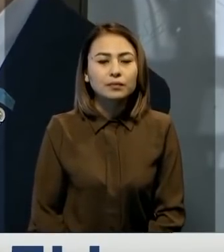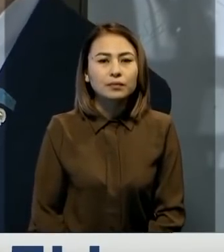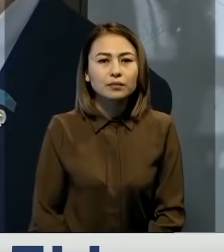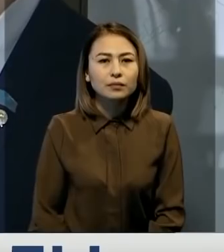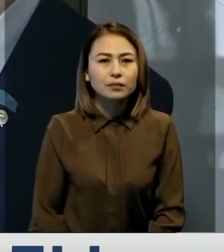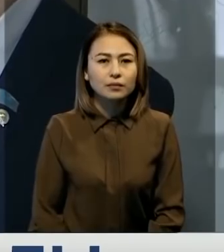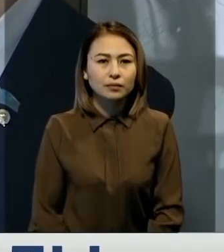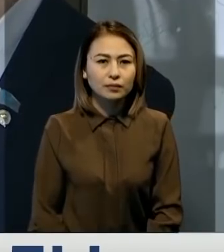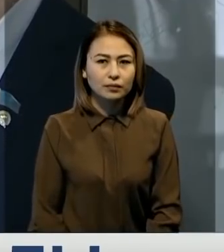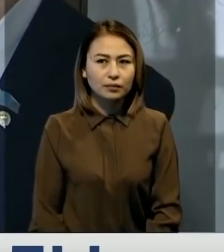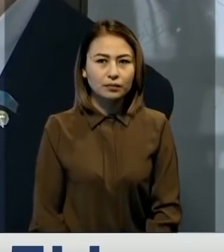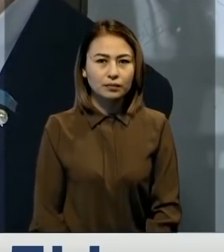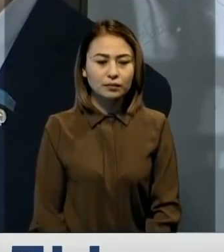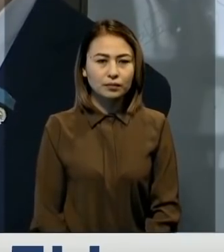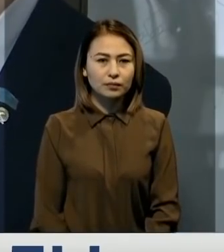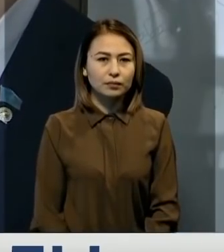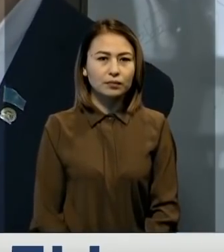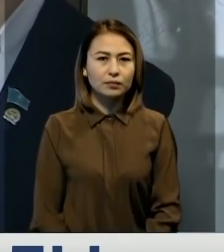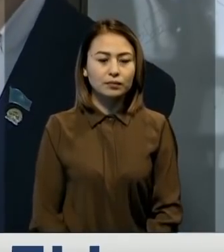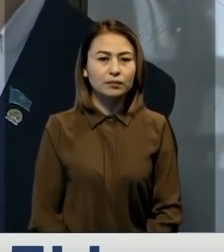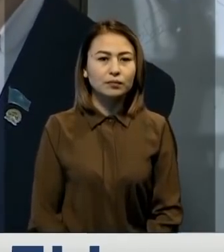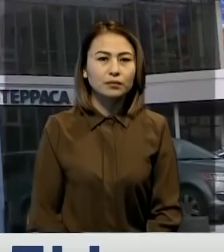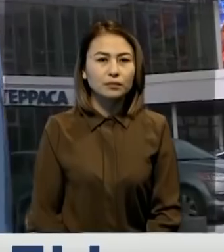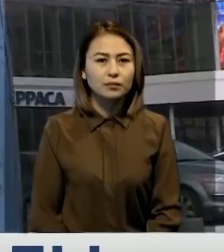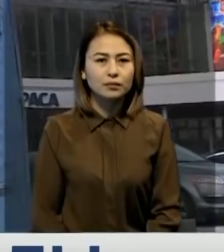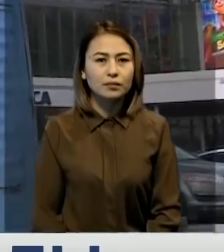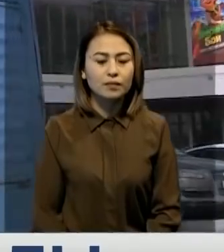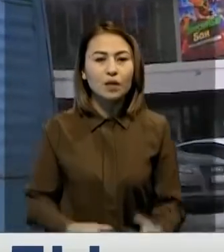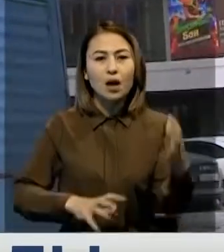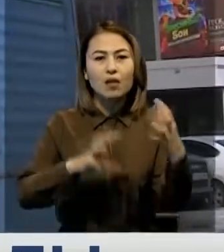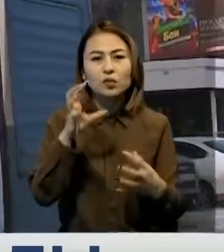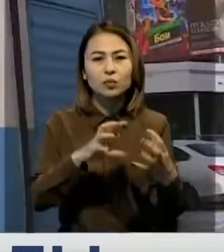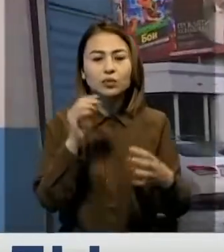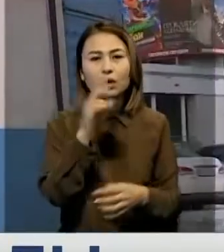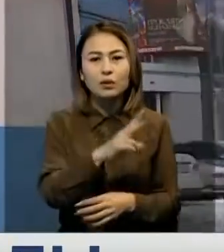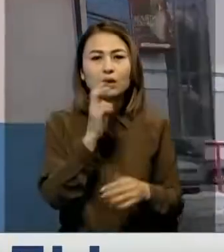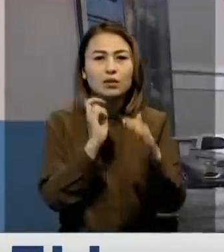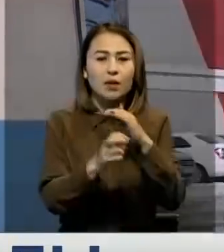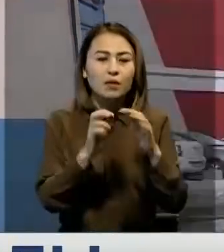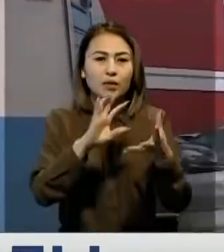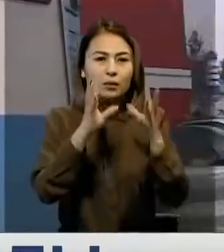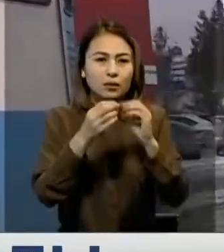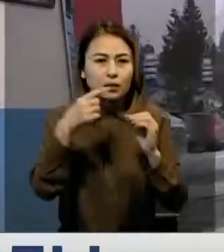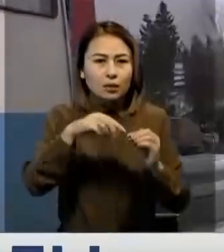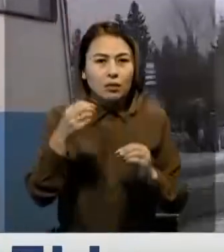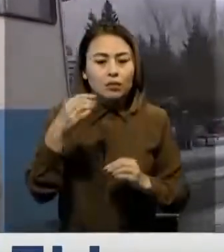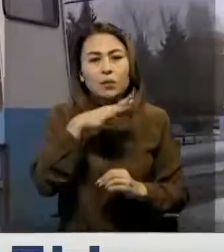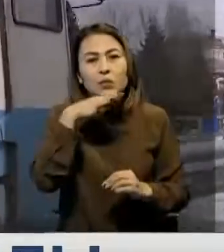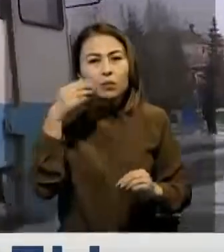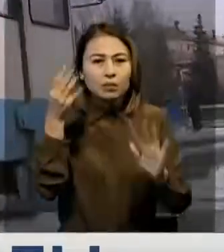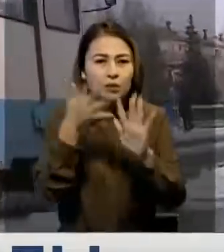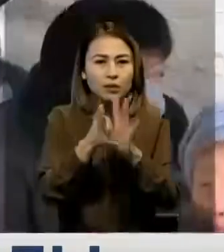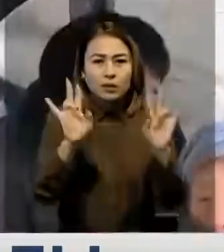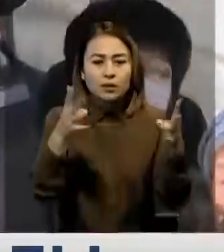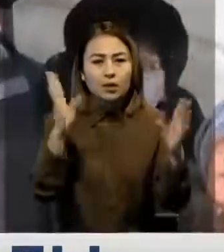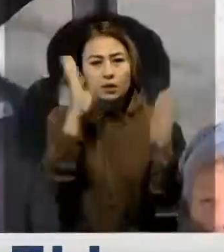себестоимость поездки пассажира на 40% дешевле, чем на автобусе. Автобусқа қарағанда трамвай көп шығынды қажет етпейді. Ең басы